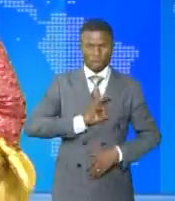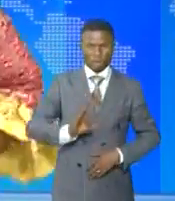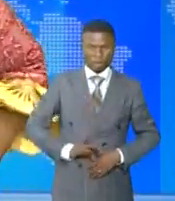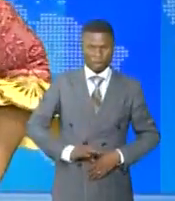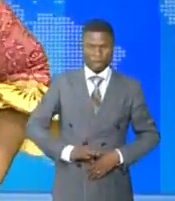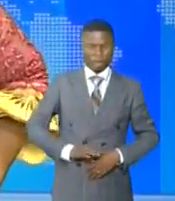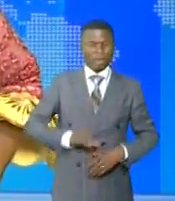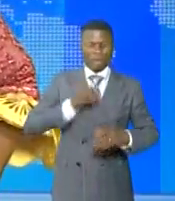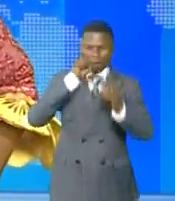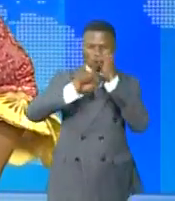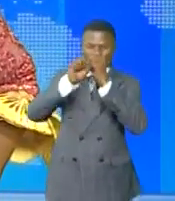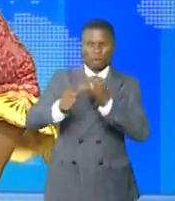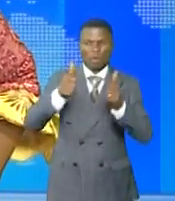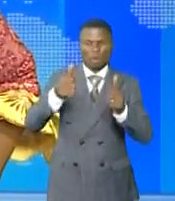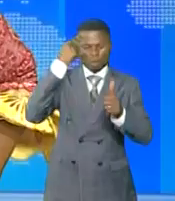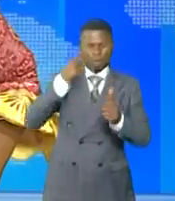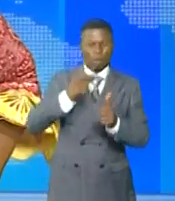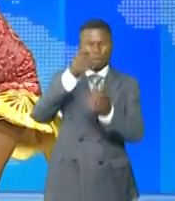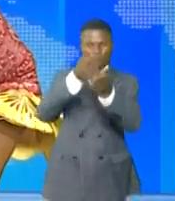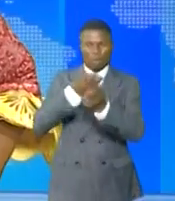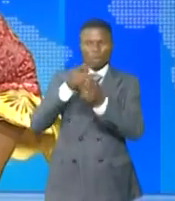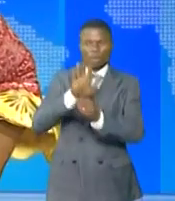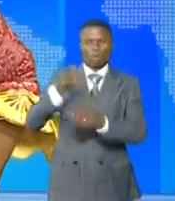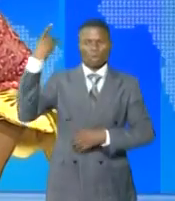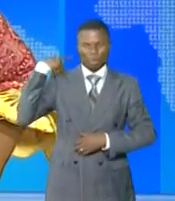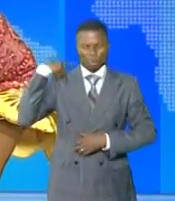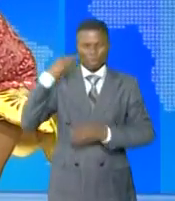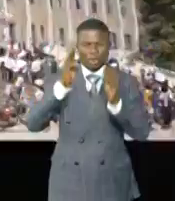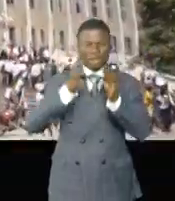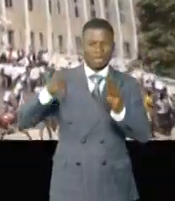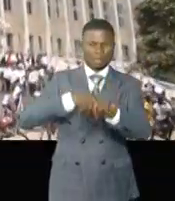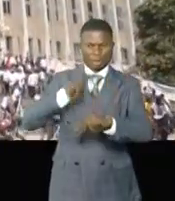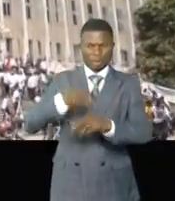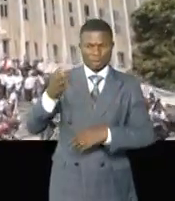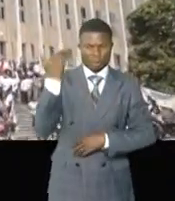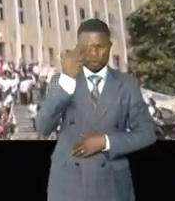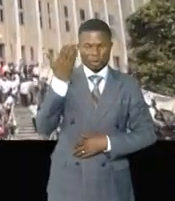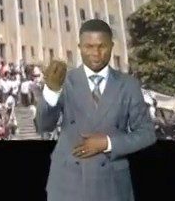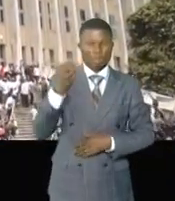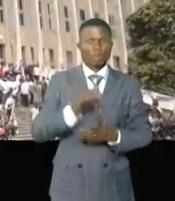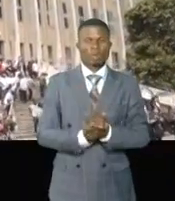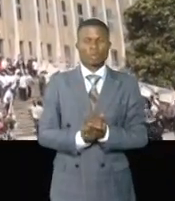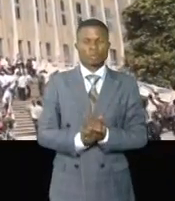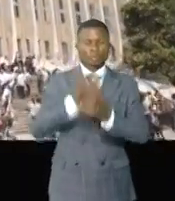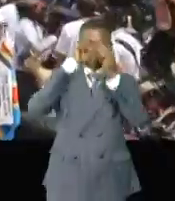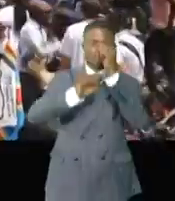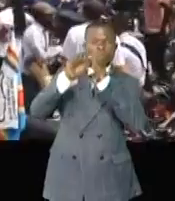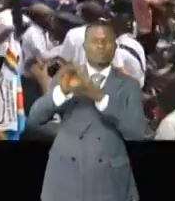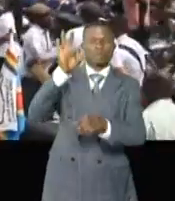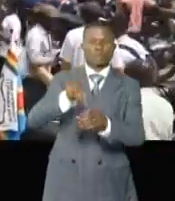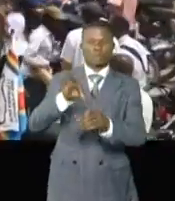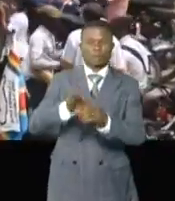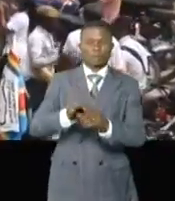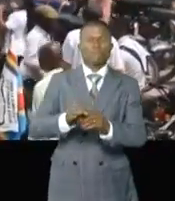battu campagne pour avoir la majorité à l'Assemblée nationale. Regardez. La campagne électorale au niveau de